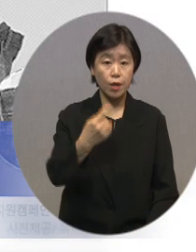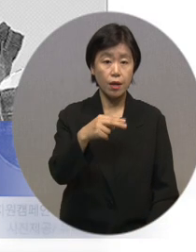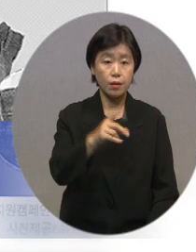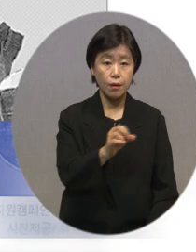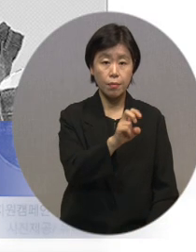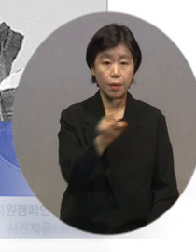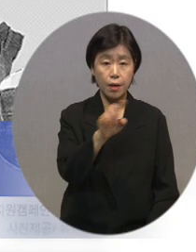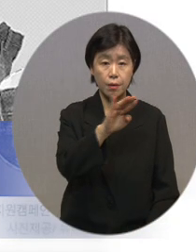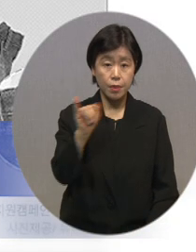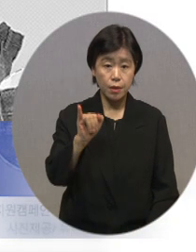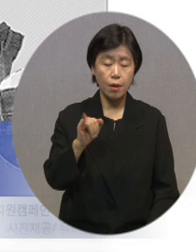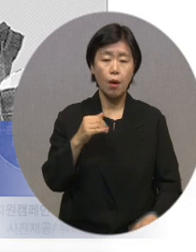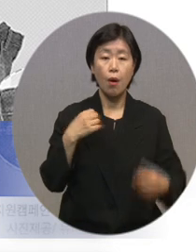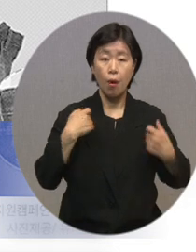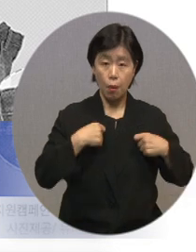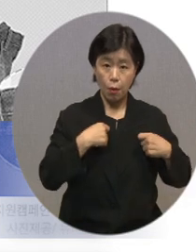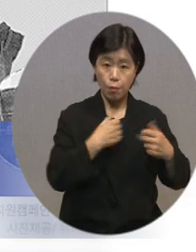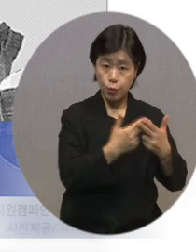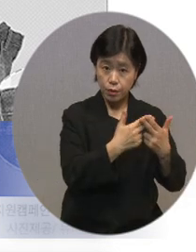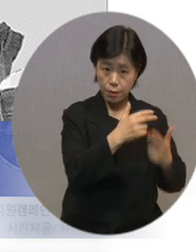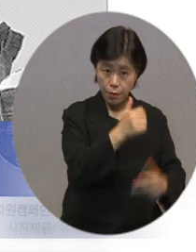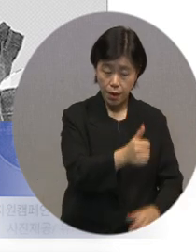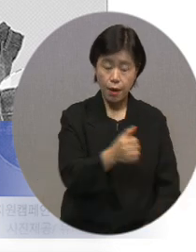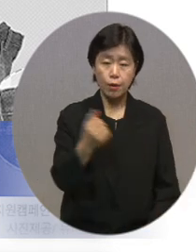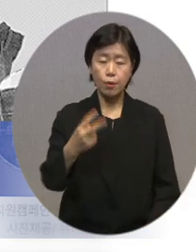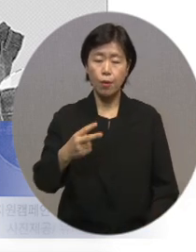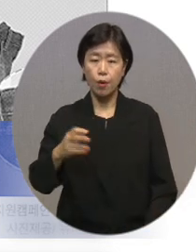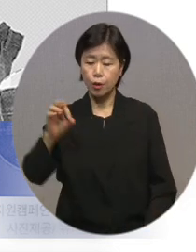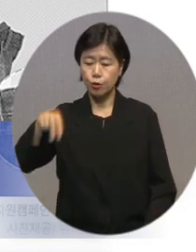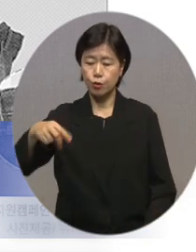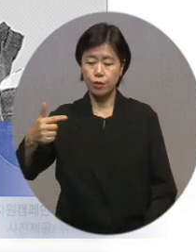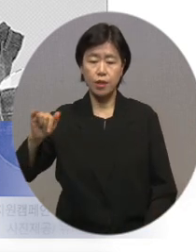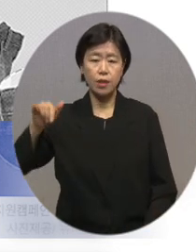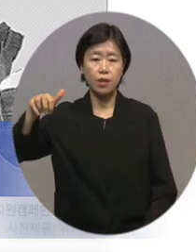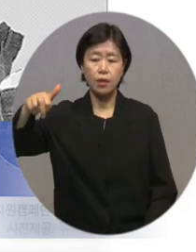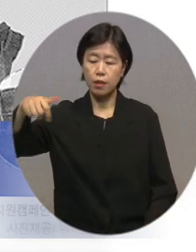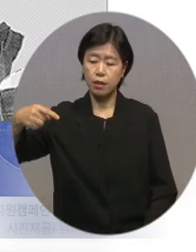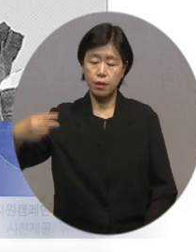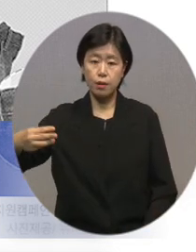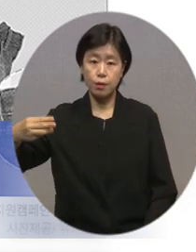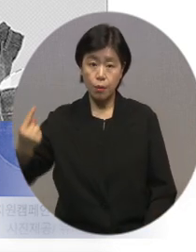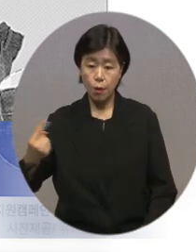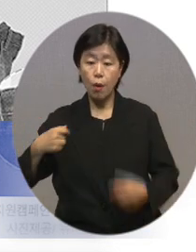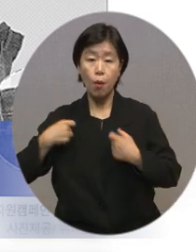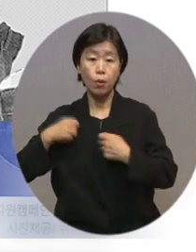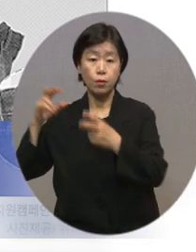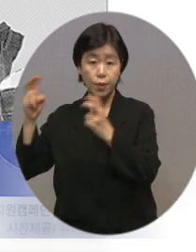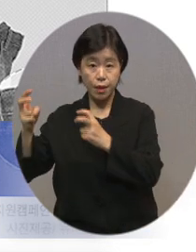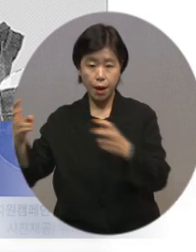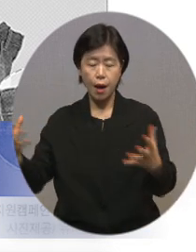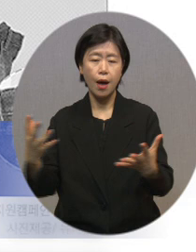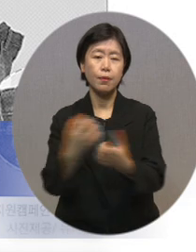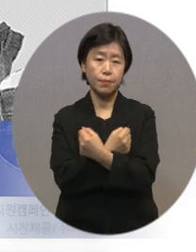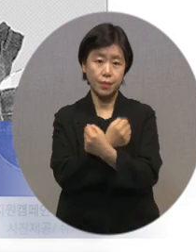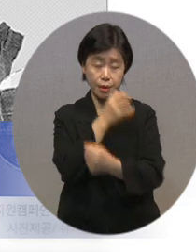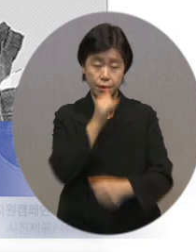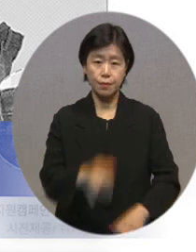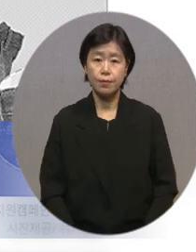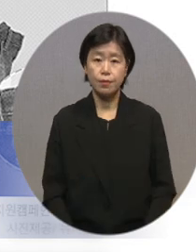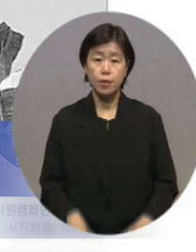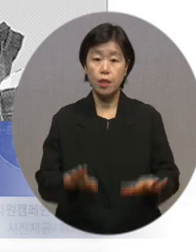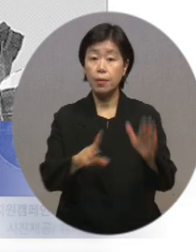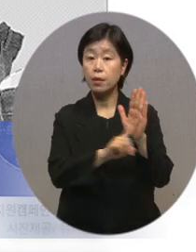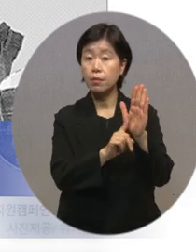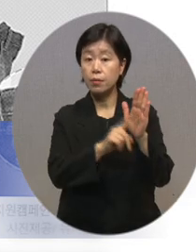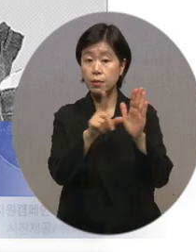복지와 의류 회사인 유니클로가 장애인 의류 리폼지 캠페인을 시작했습니다 이번 캠페인은